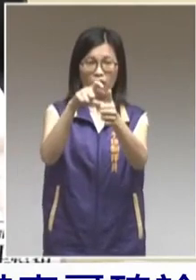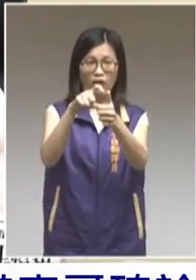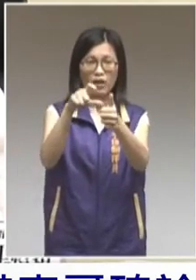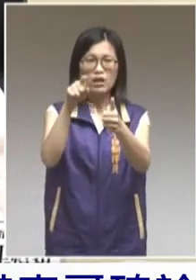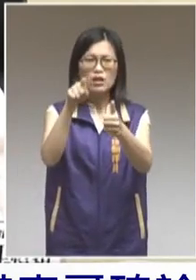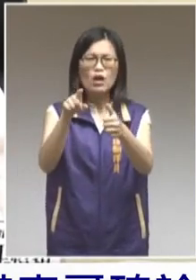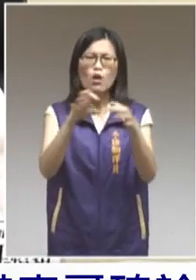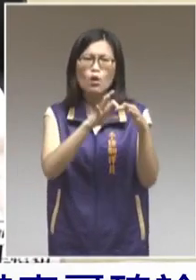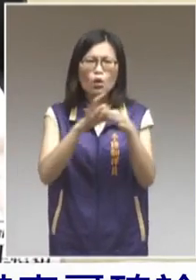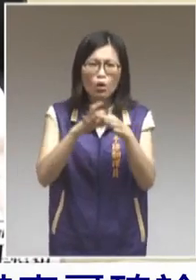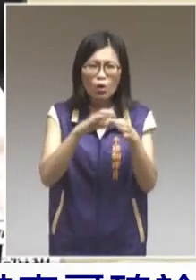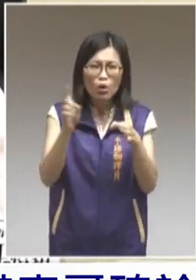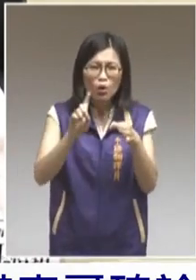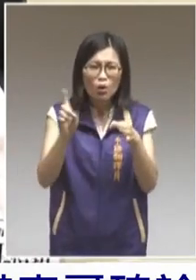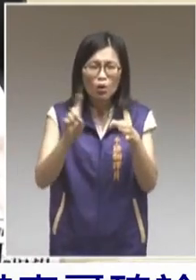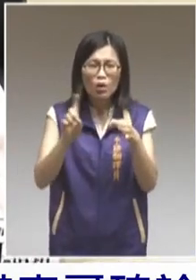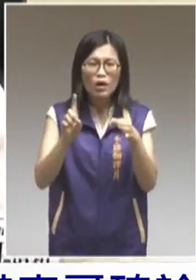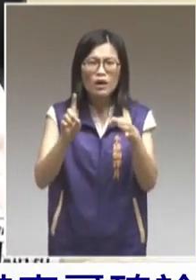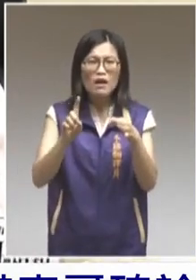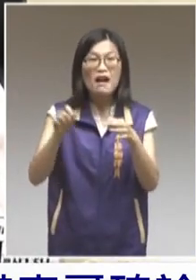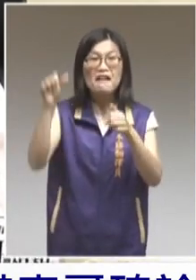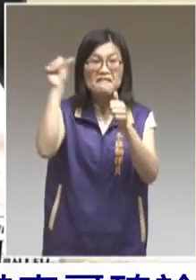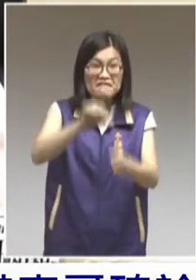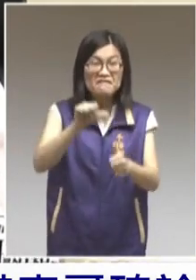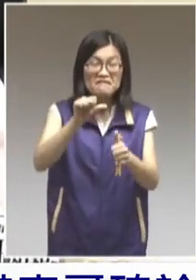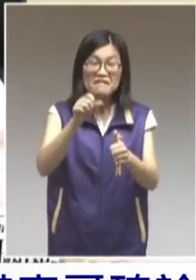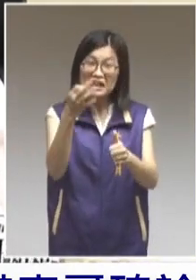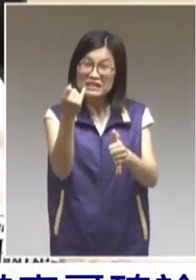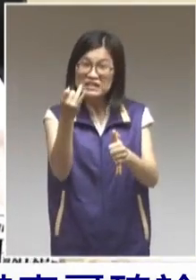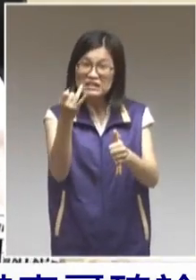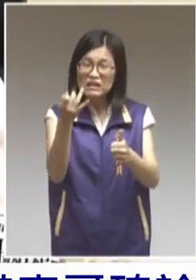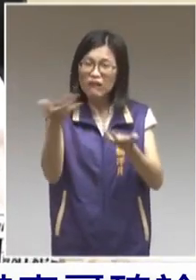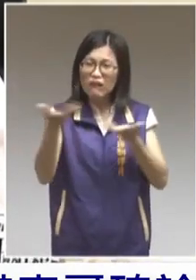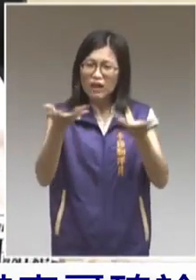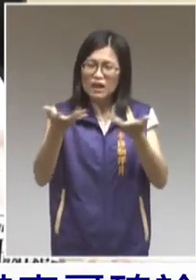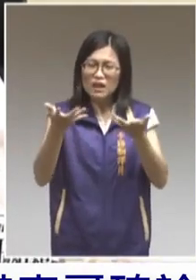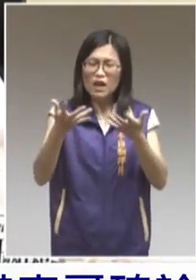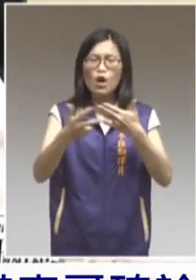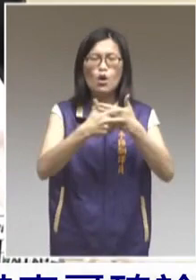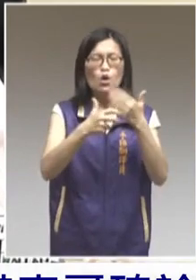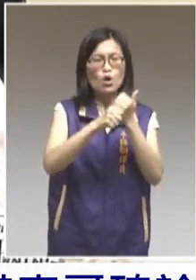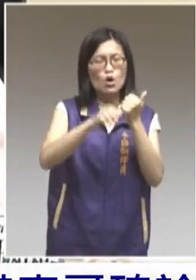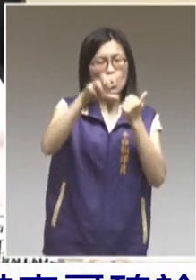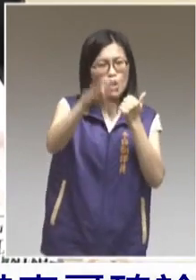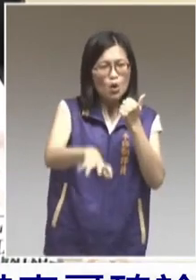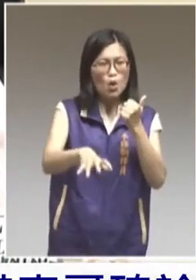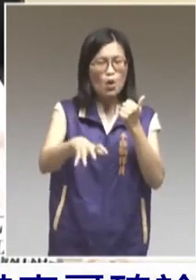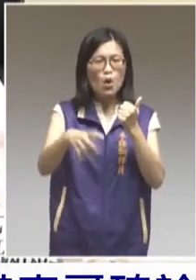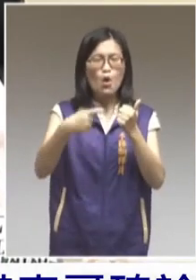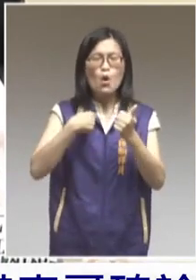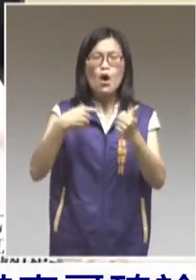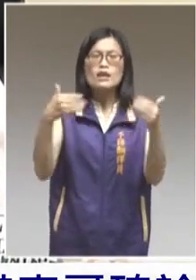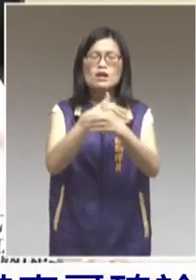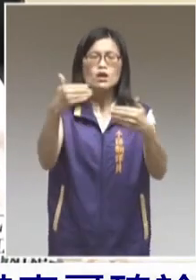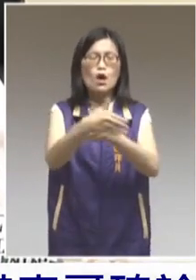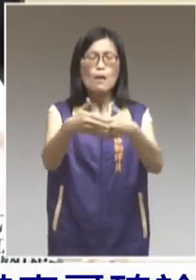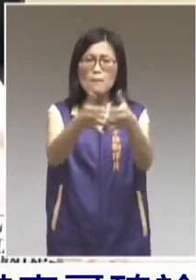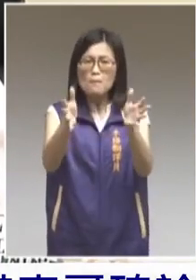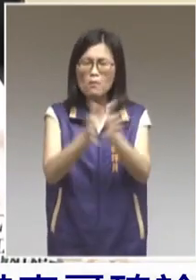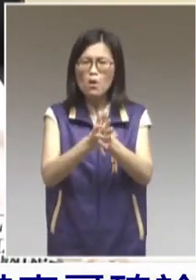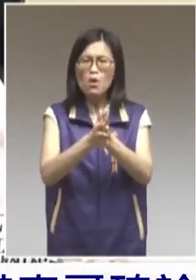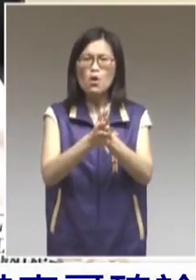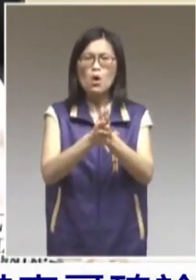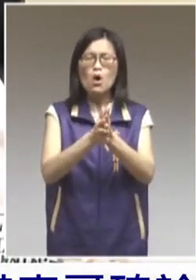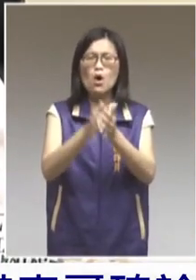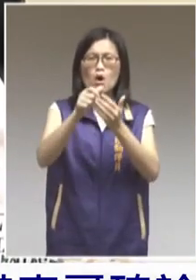关于在这个开法这个部分，我想卫生局这边掌握的是交通部基本上对